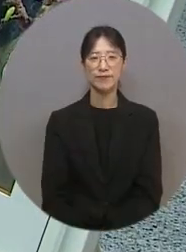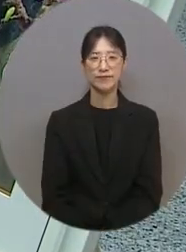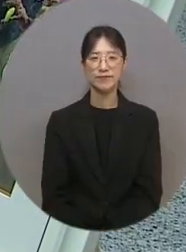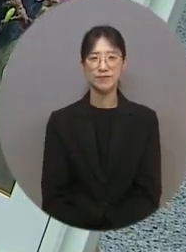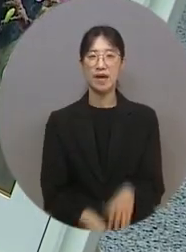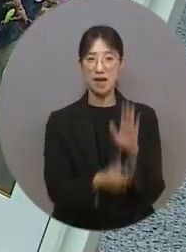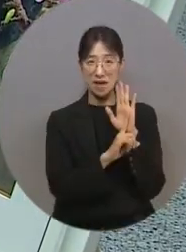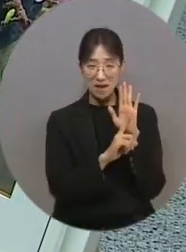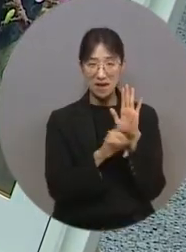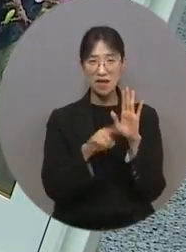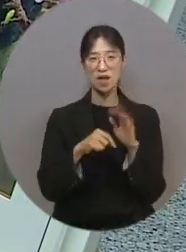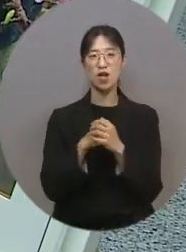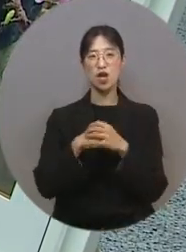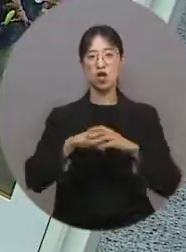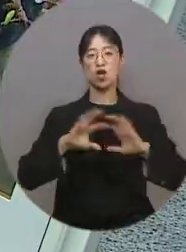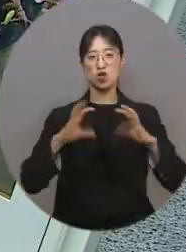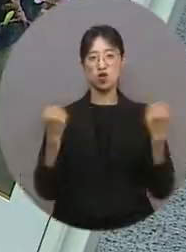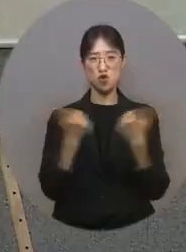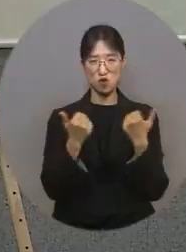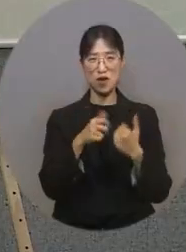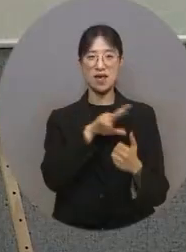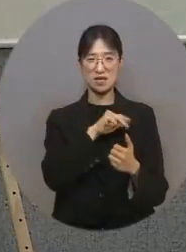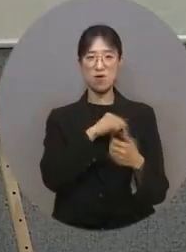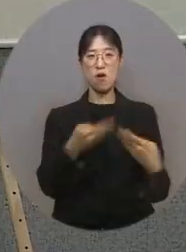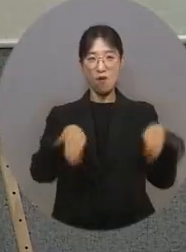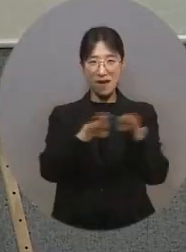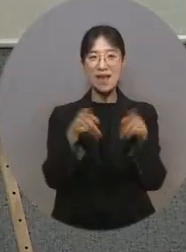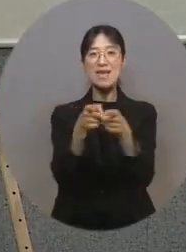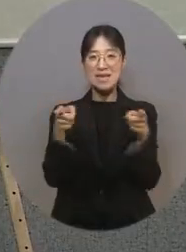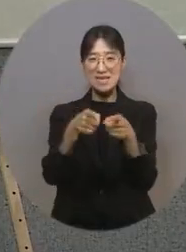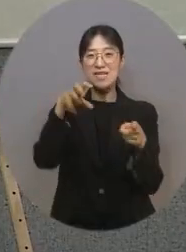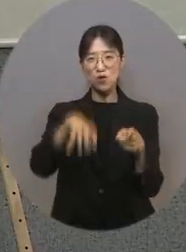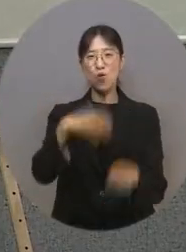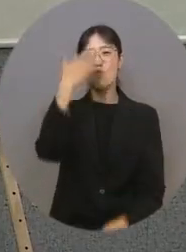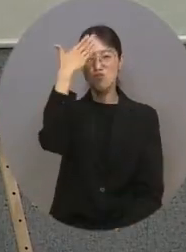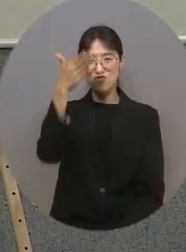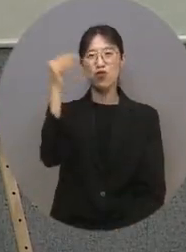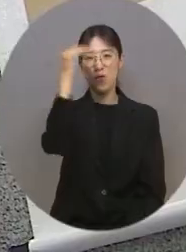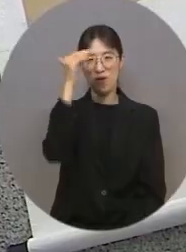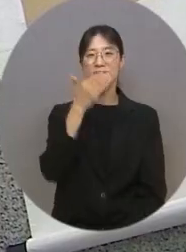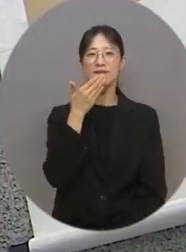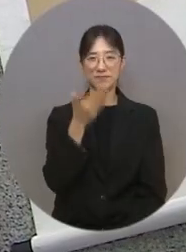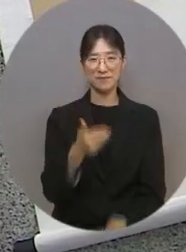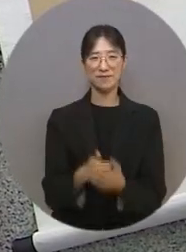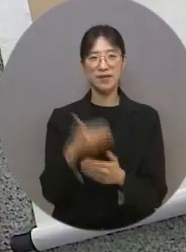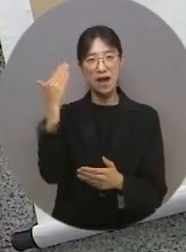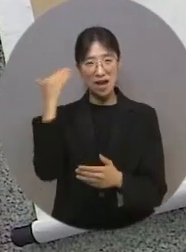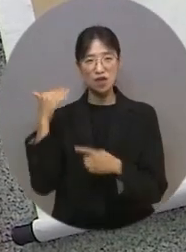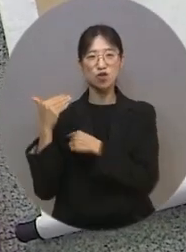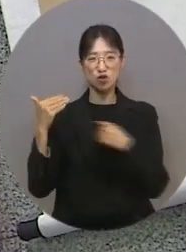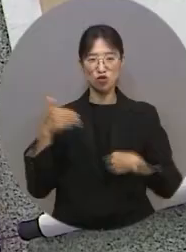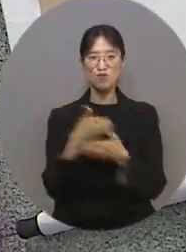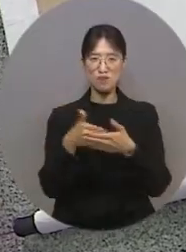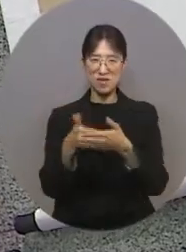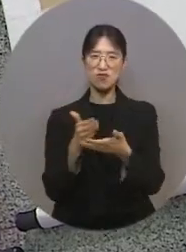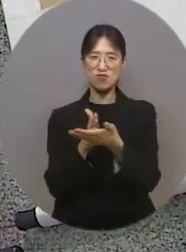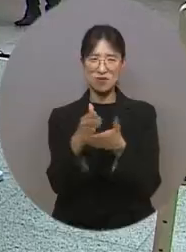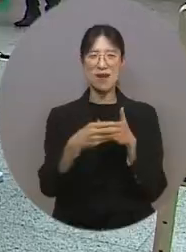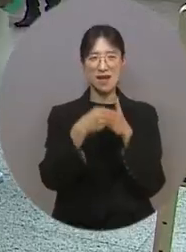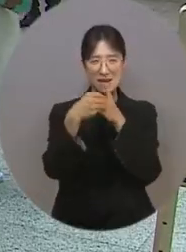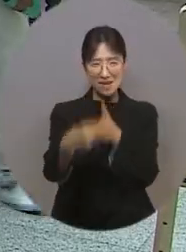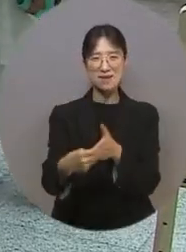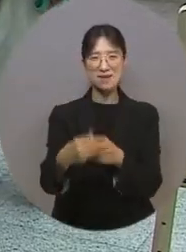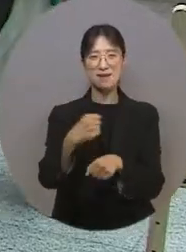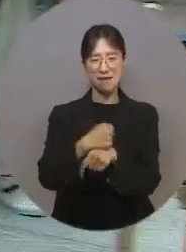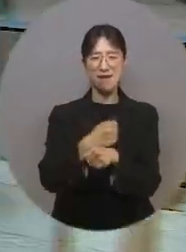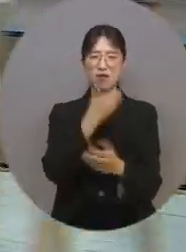작품은 국회의원회관 1층 전시홀에서 무료로 관람할 수 있습니다. 한국과 중국의 미술계를 이끌어갈